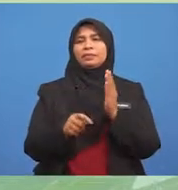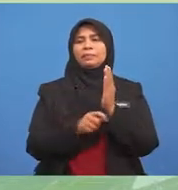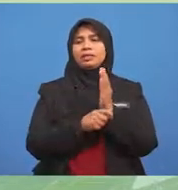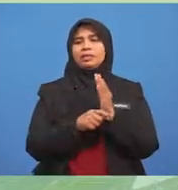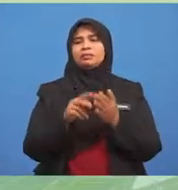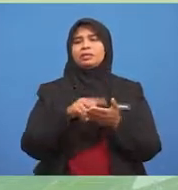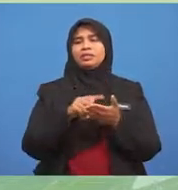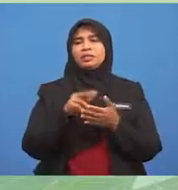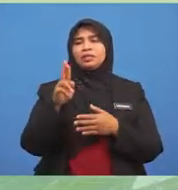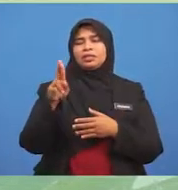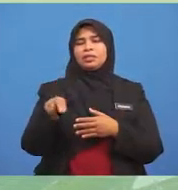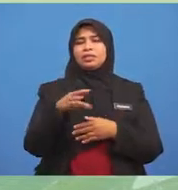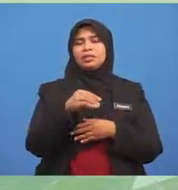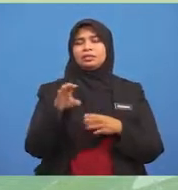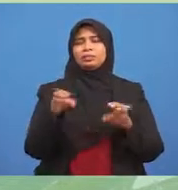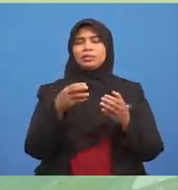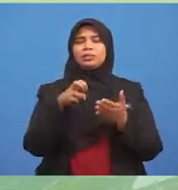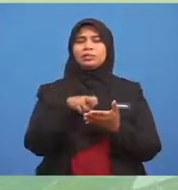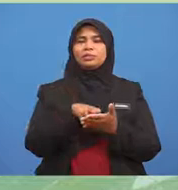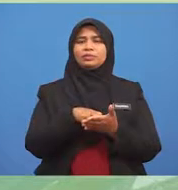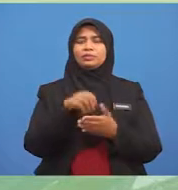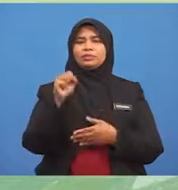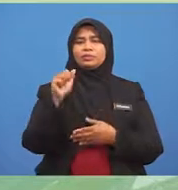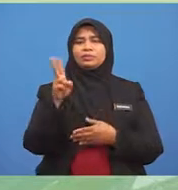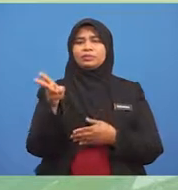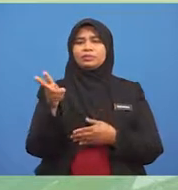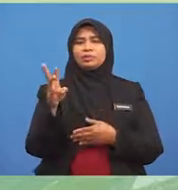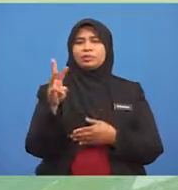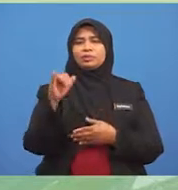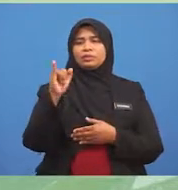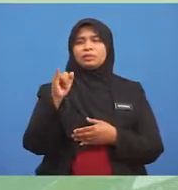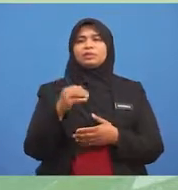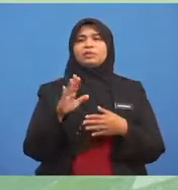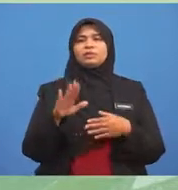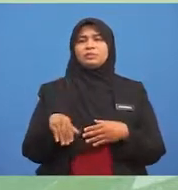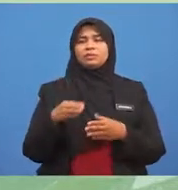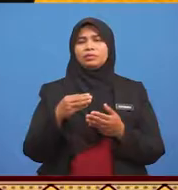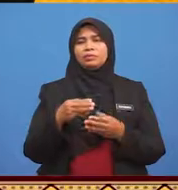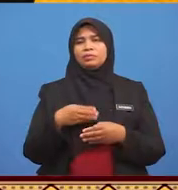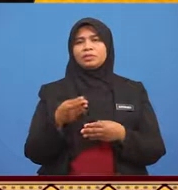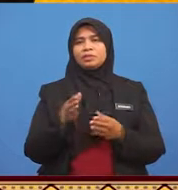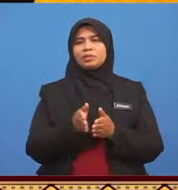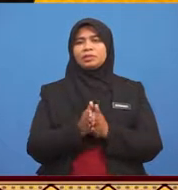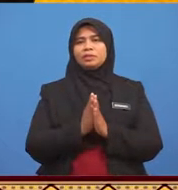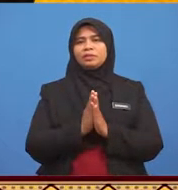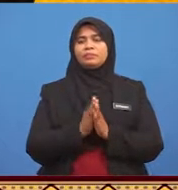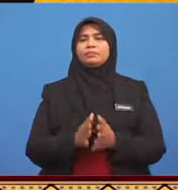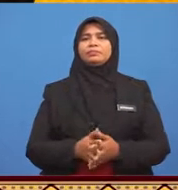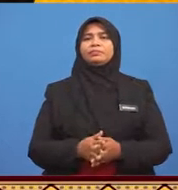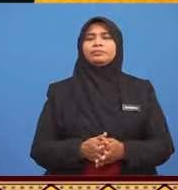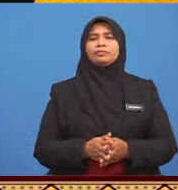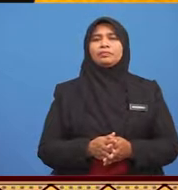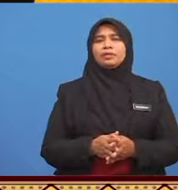dan melakukan sujud sahwi sebanyak 2 kali sujud sebelum memberi salam. Baiklah